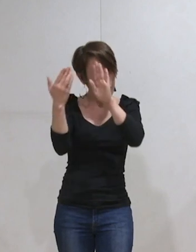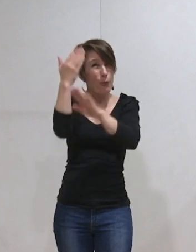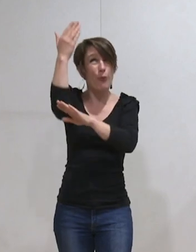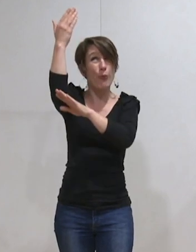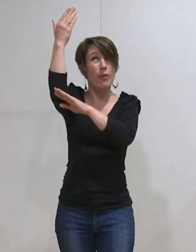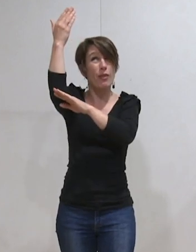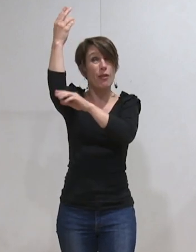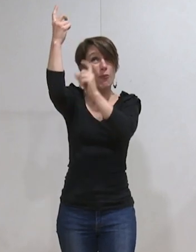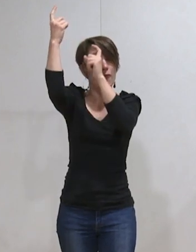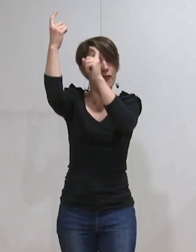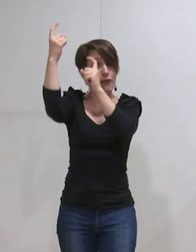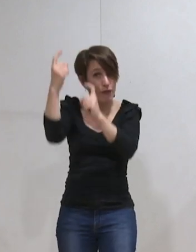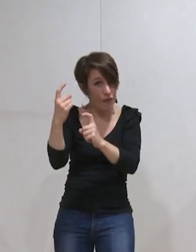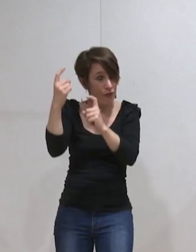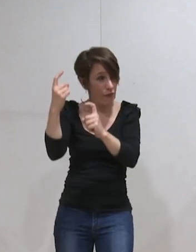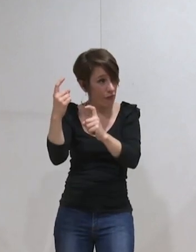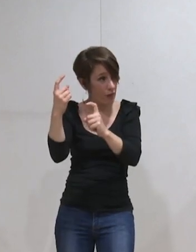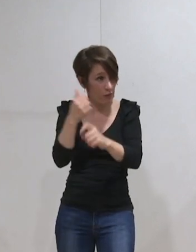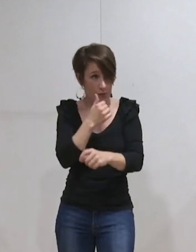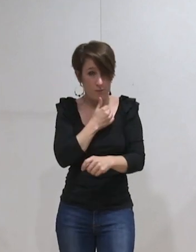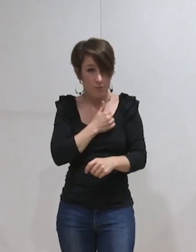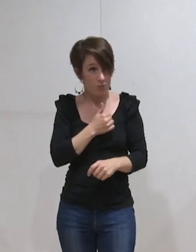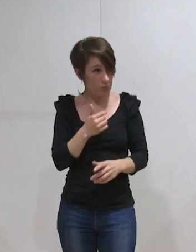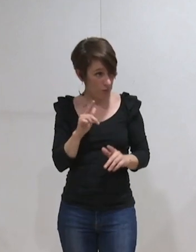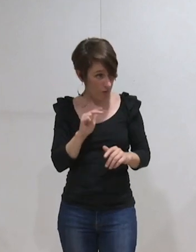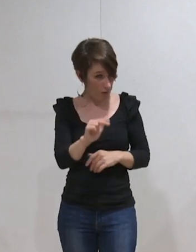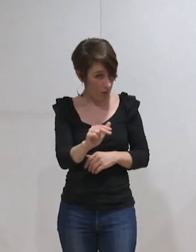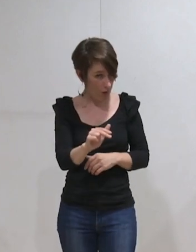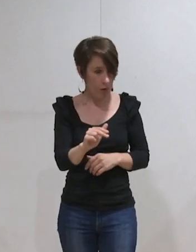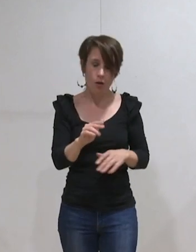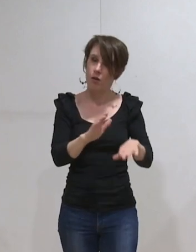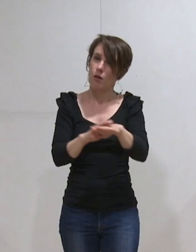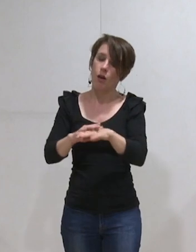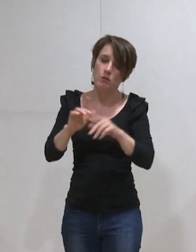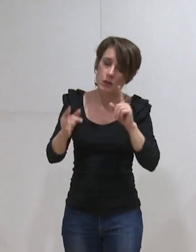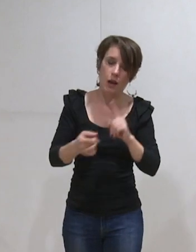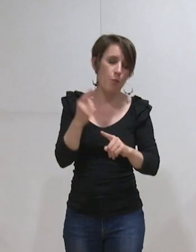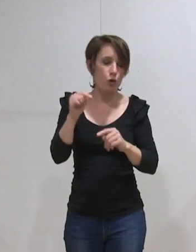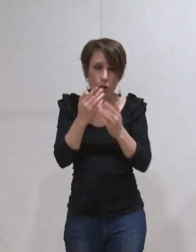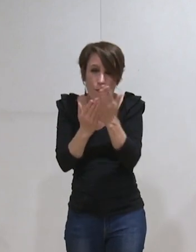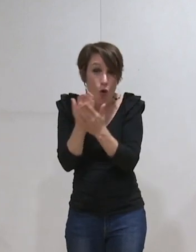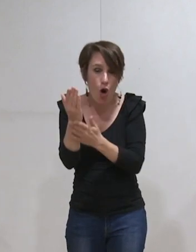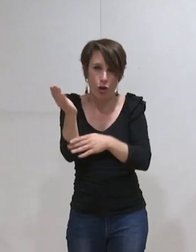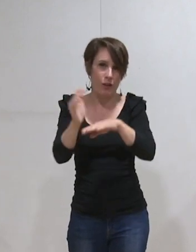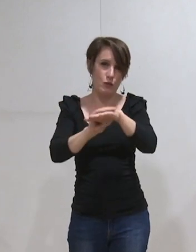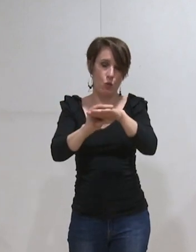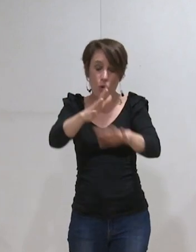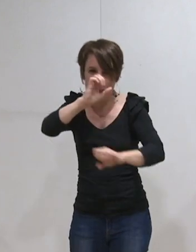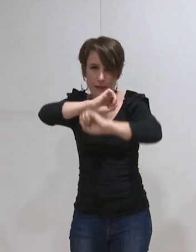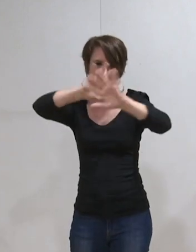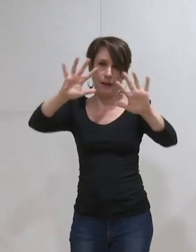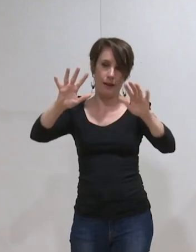il a besoin d'une politique d'une orientation politique clair alors qu'est-ce que c'est que le pragmatisme en matière